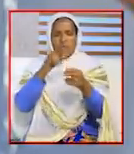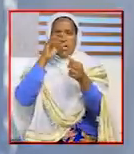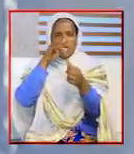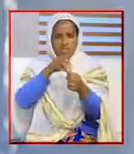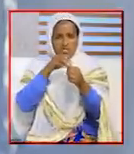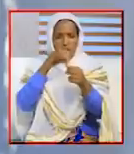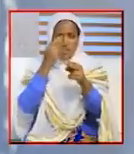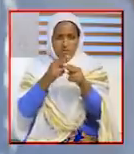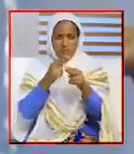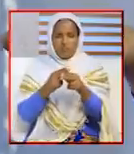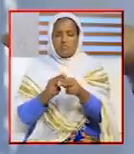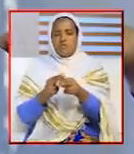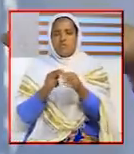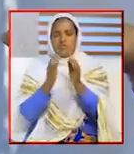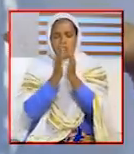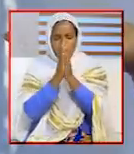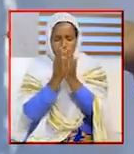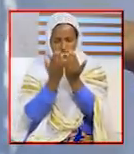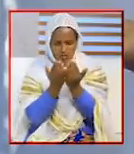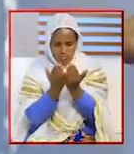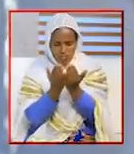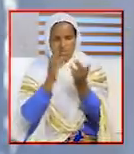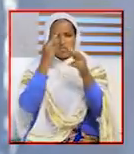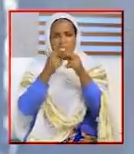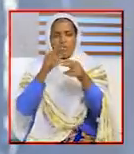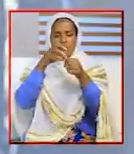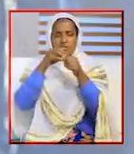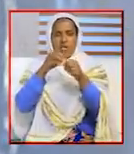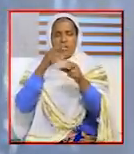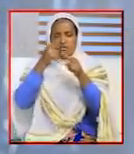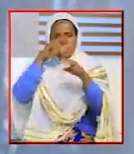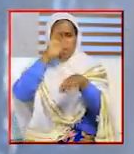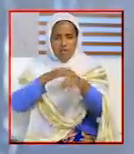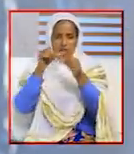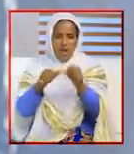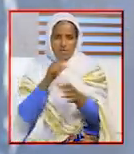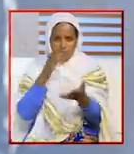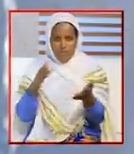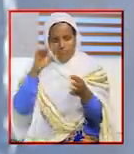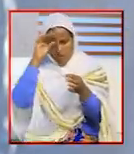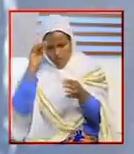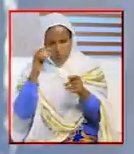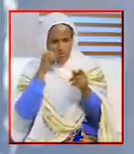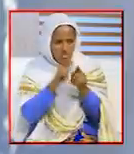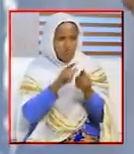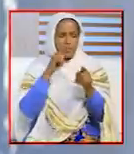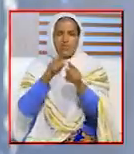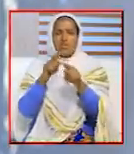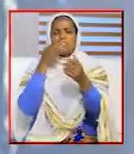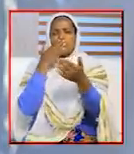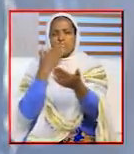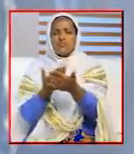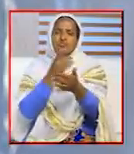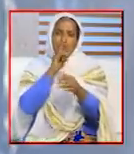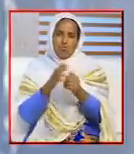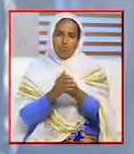ክርስትና ያው ውዳሴ ማርያም እንደግም ሰዎች ካለ ስመ ክርስትናቸው መቼም ሳንጠራን ሁሉም አይደለም የወንድምም የእህትም እንደው ይሄ